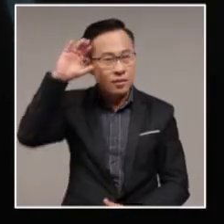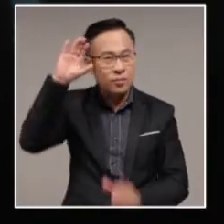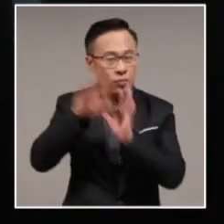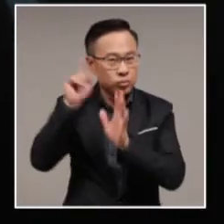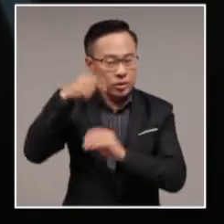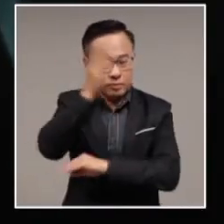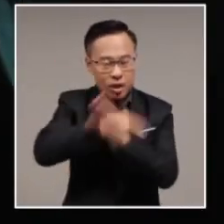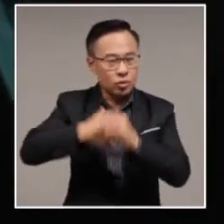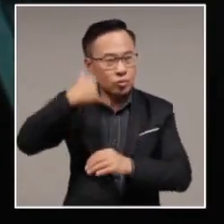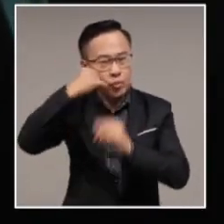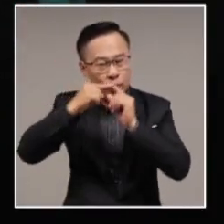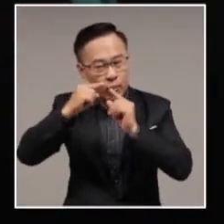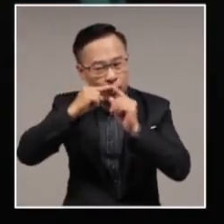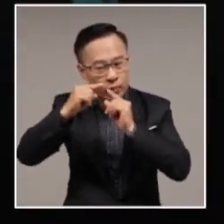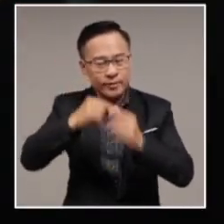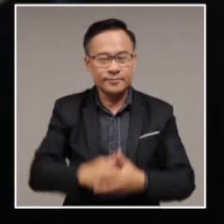พาพี่นุ้ยคุยโท